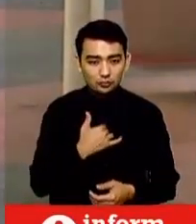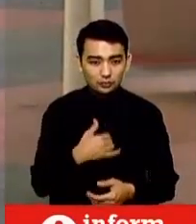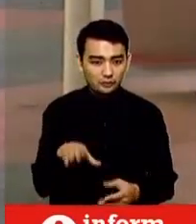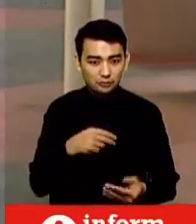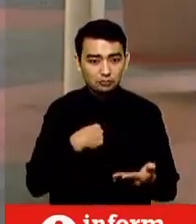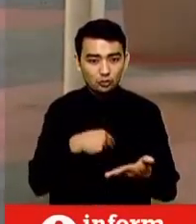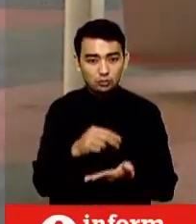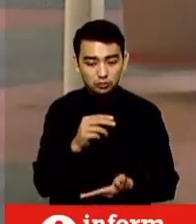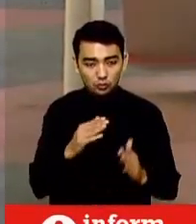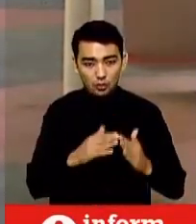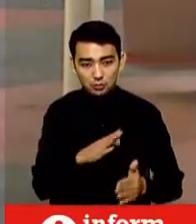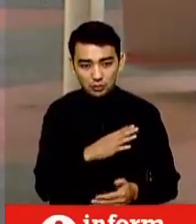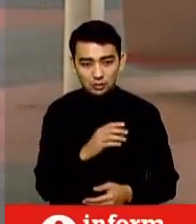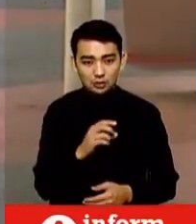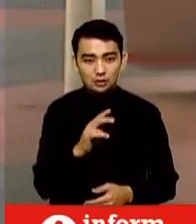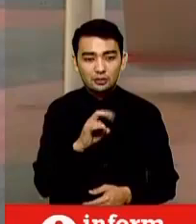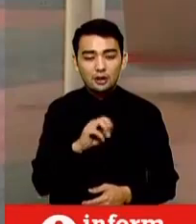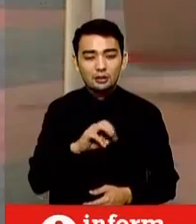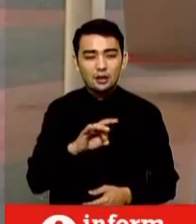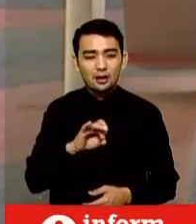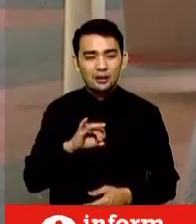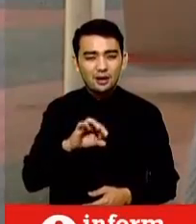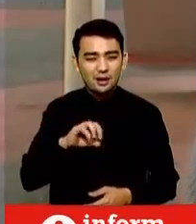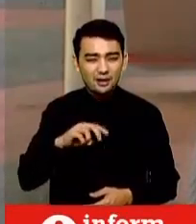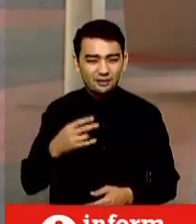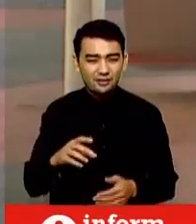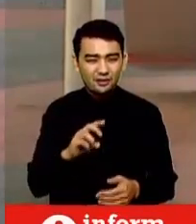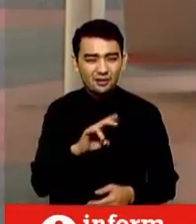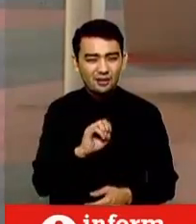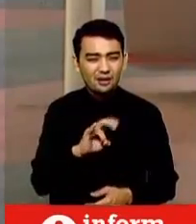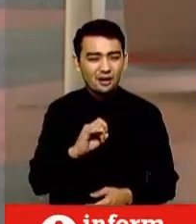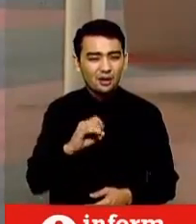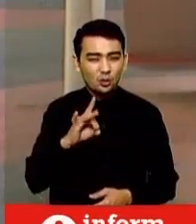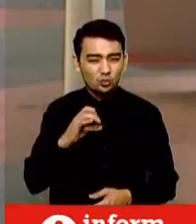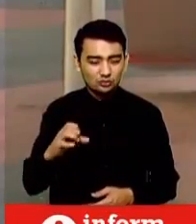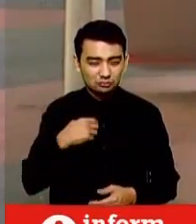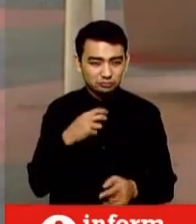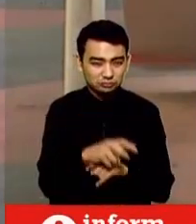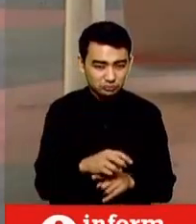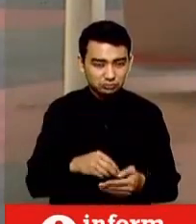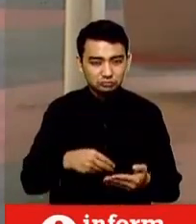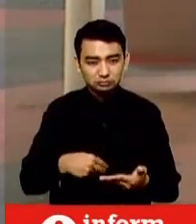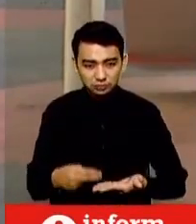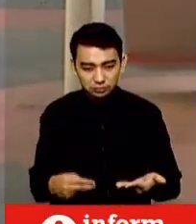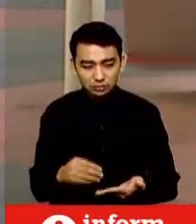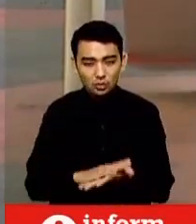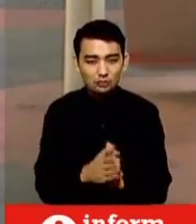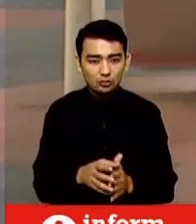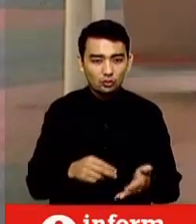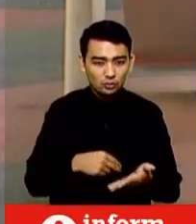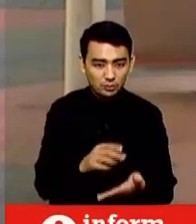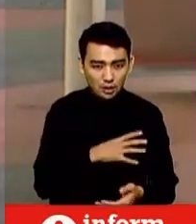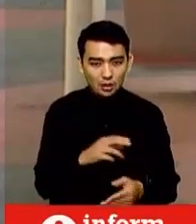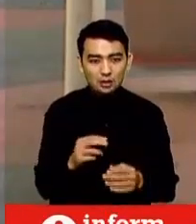это имущество по нотариально, через нотариальный договор купли-продажи. Нам дали фискальные чеки, нам выдали ключи, разрешили